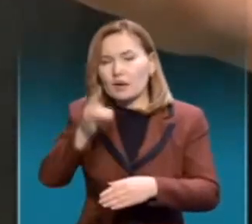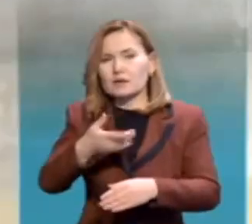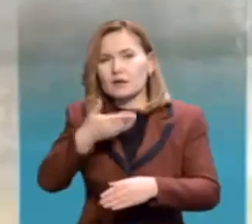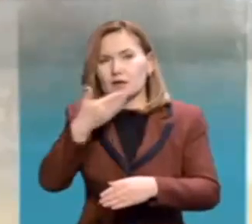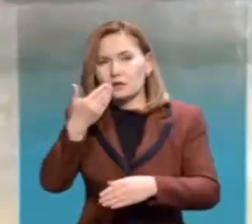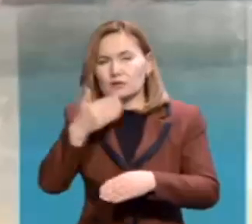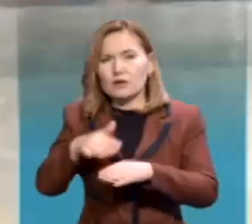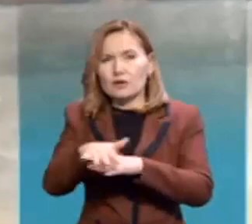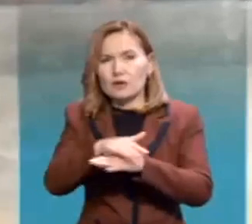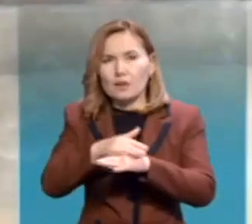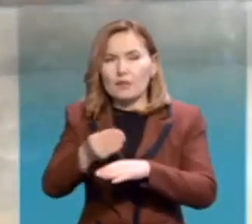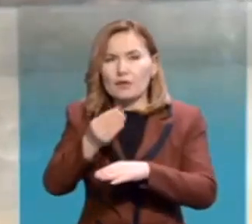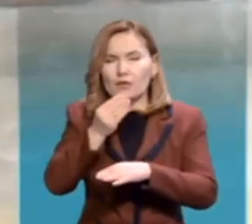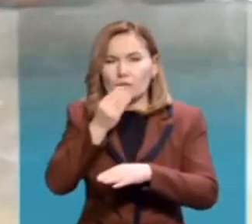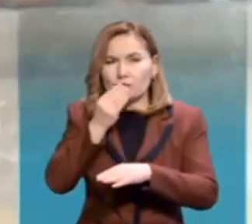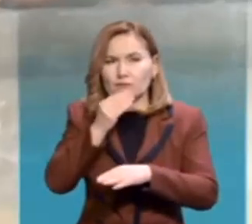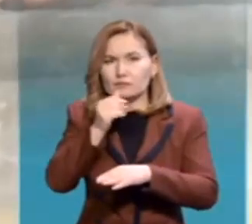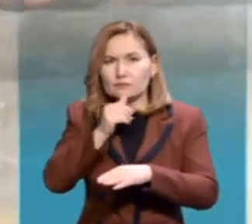татты.